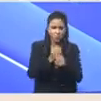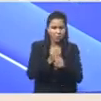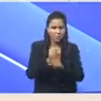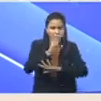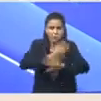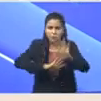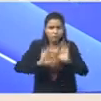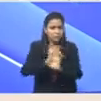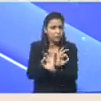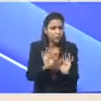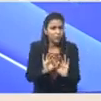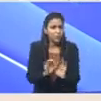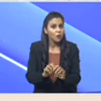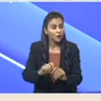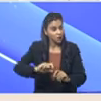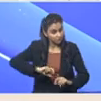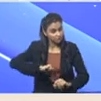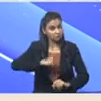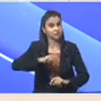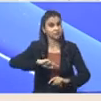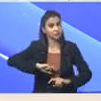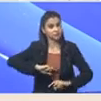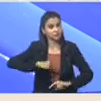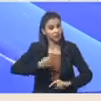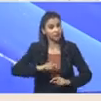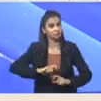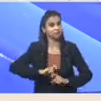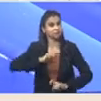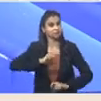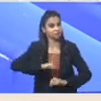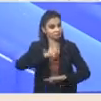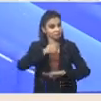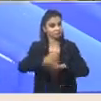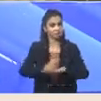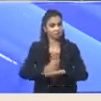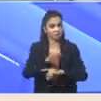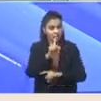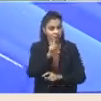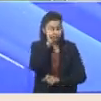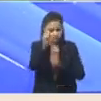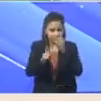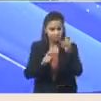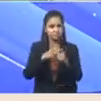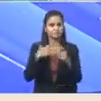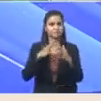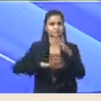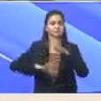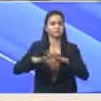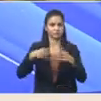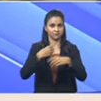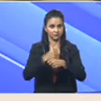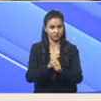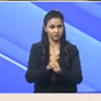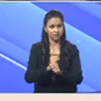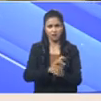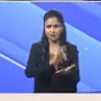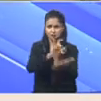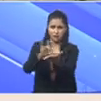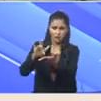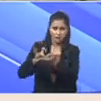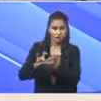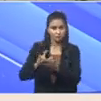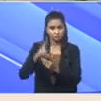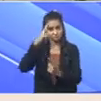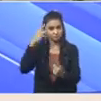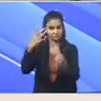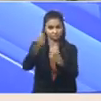है। अब आत्मनिर्भर भारत अभियान एक जन अभियान बन रहा है। हर क्षेत्र में